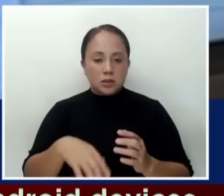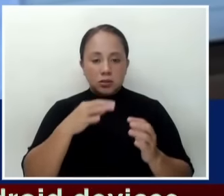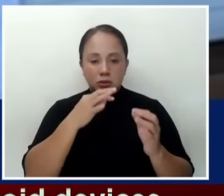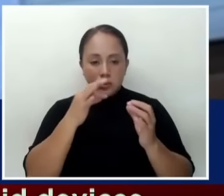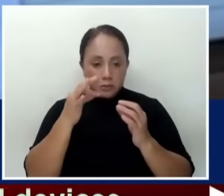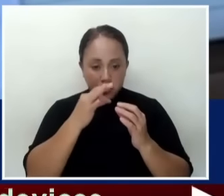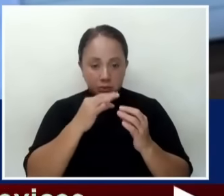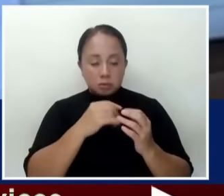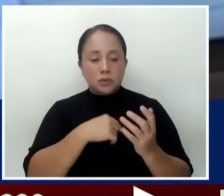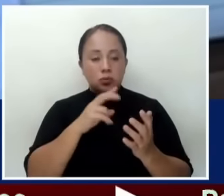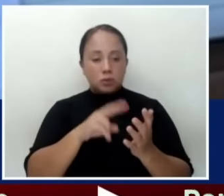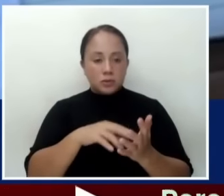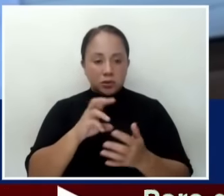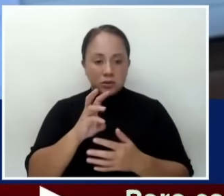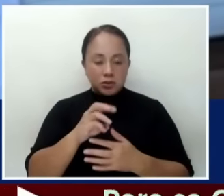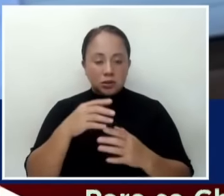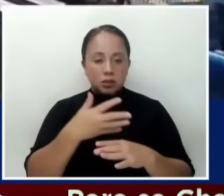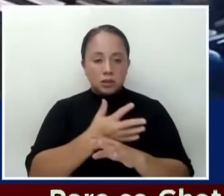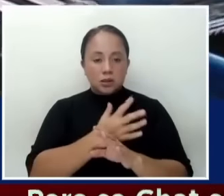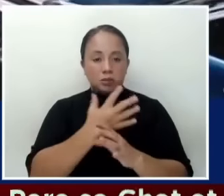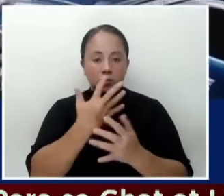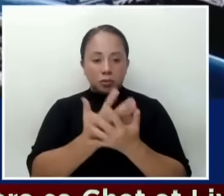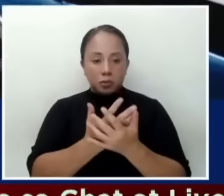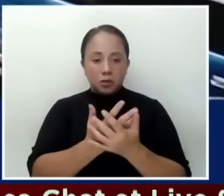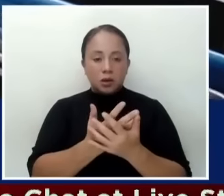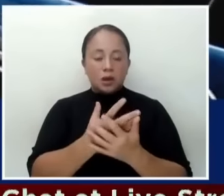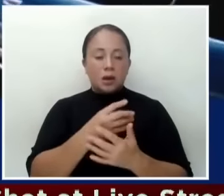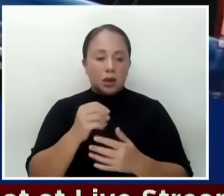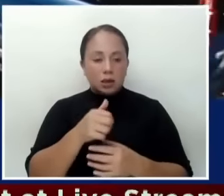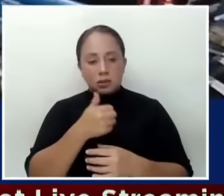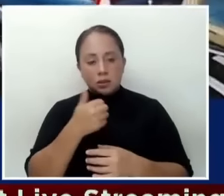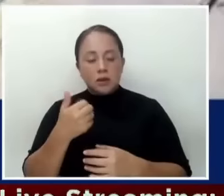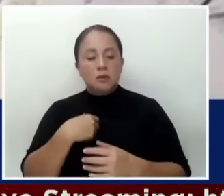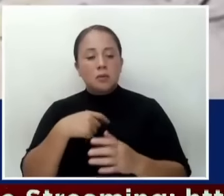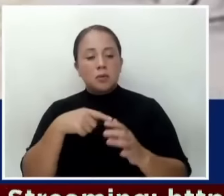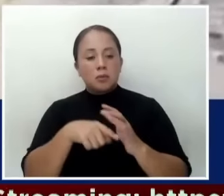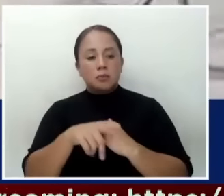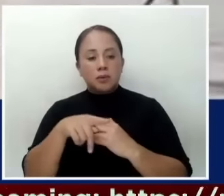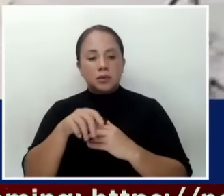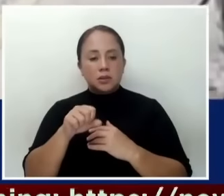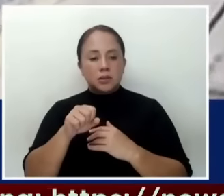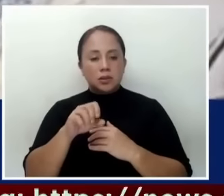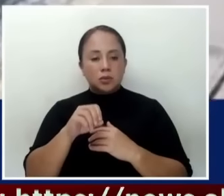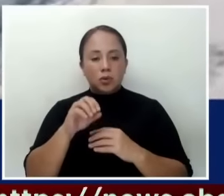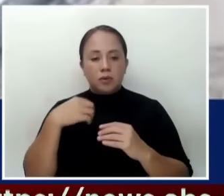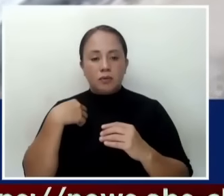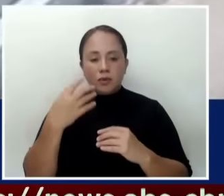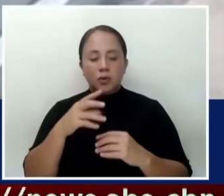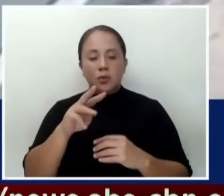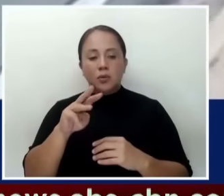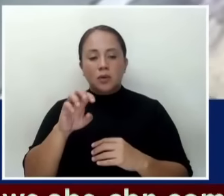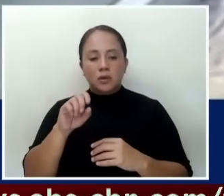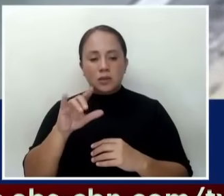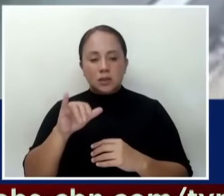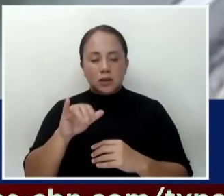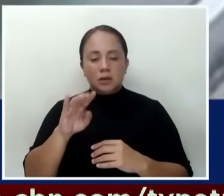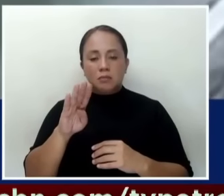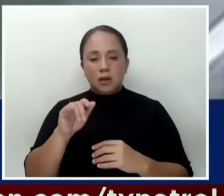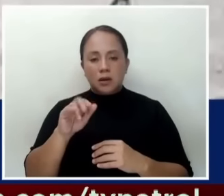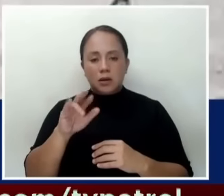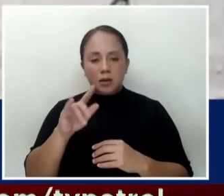2016 sa Davao Prison and Penal Farm at ang pagpaslang kay PCSO official Wesley Barayuga. RG